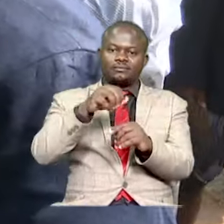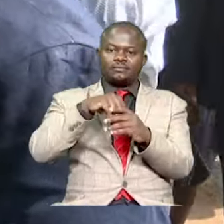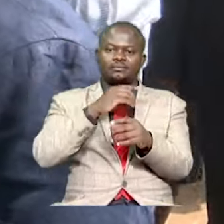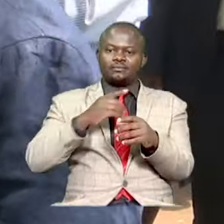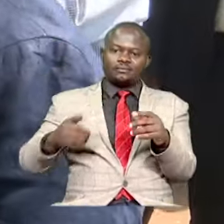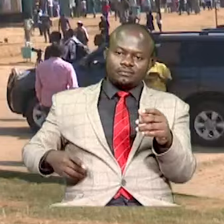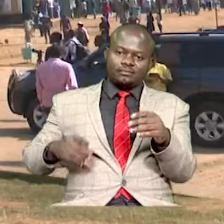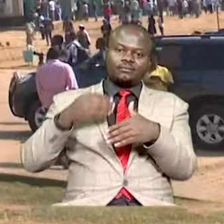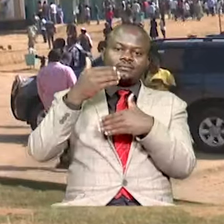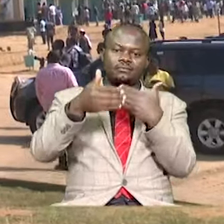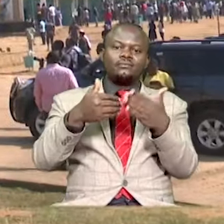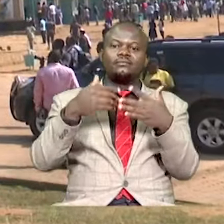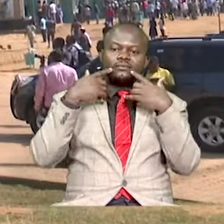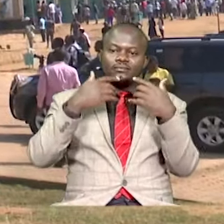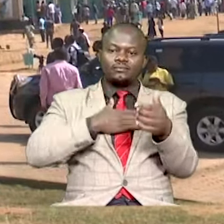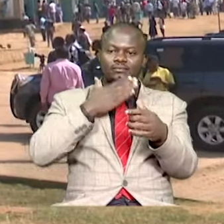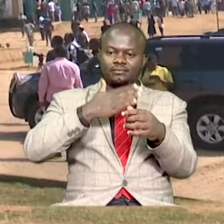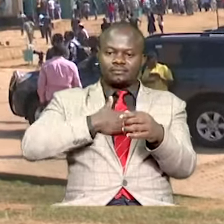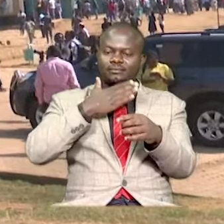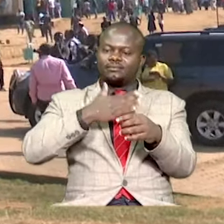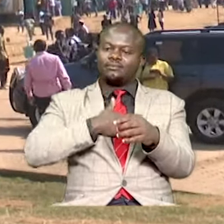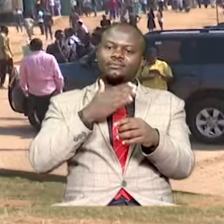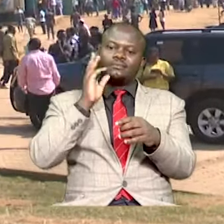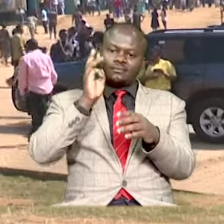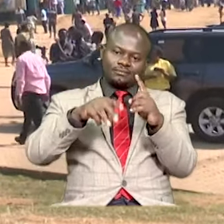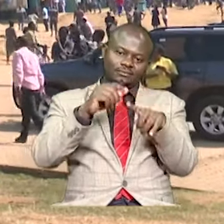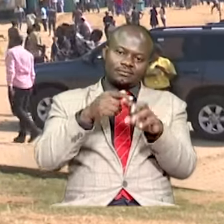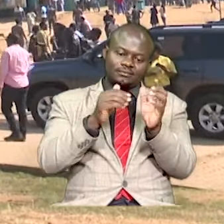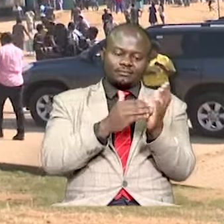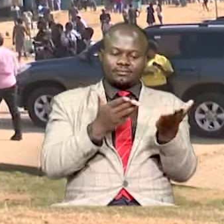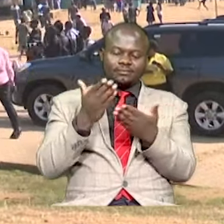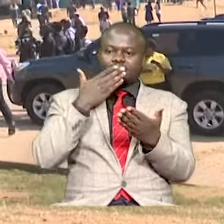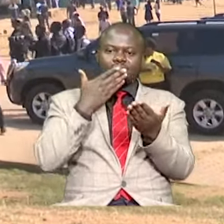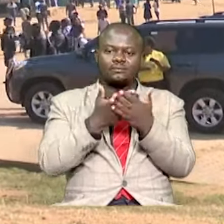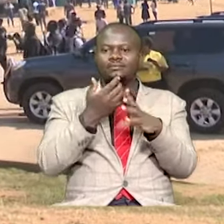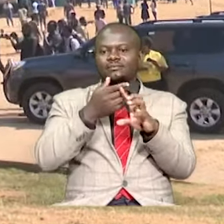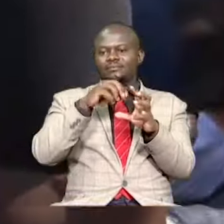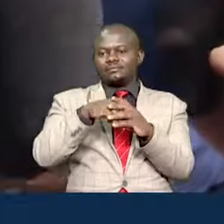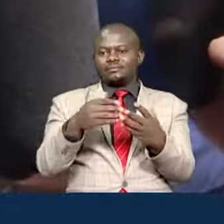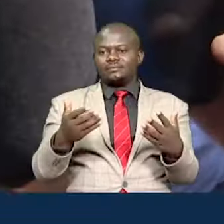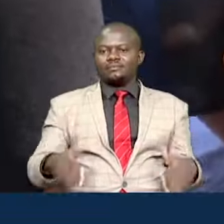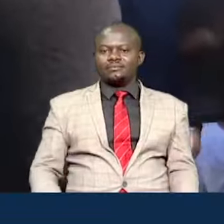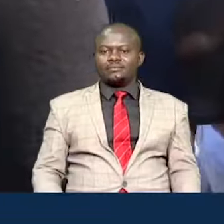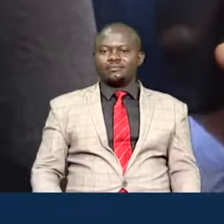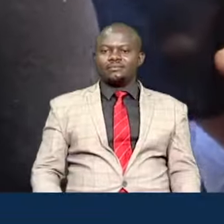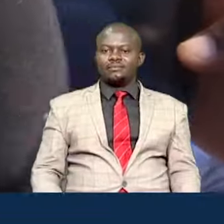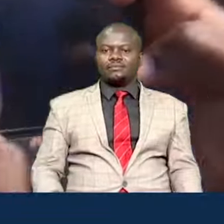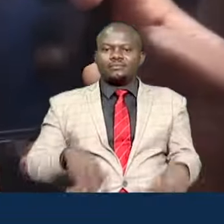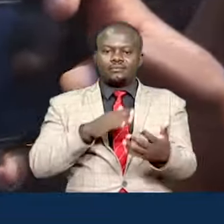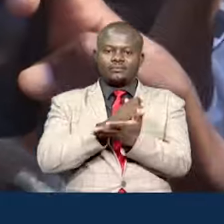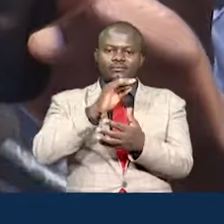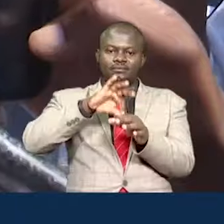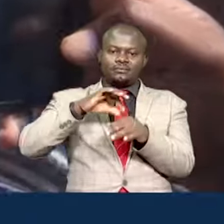demokarasi, avuga ko afite icyizere cyo gutsinda amatora kandi aniteguye kwakira neza ibizayavamo. Mu by'ukuri aya matora